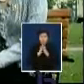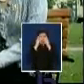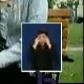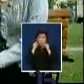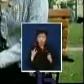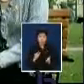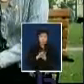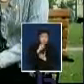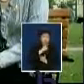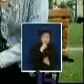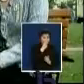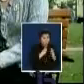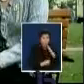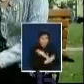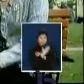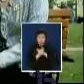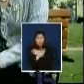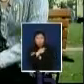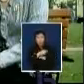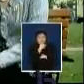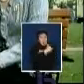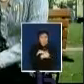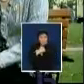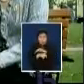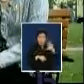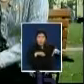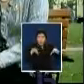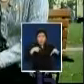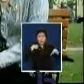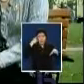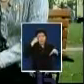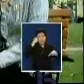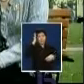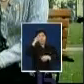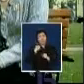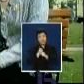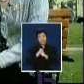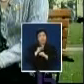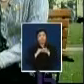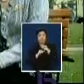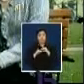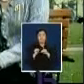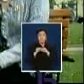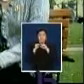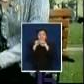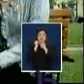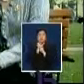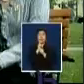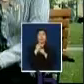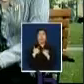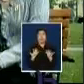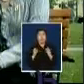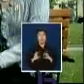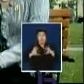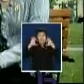เห็นโอกาสได้มาเห็นการที่จะสามารถทำอะไรต่อไปได้และได้รู้ว่ารัฐบาลเนี่ยมุ่งมั่นจ